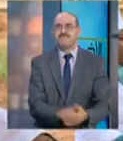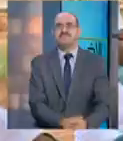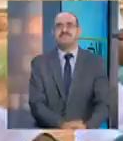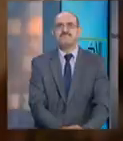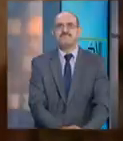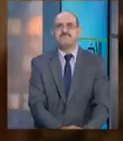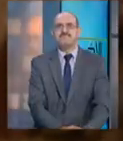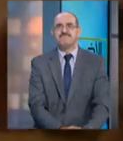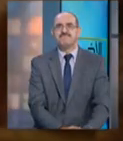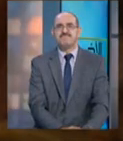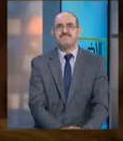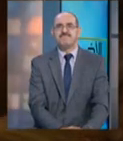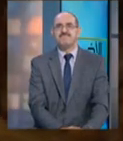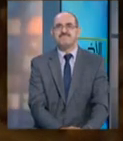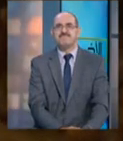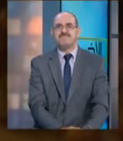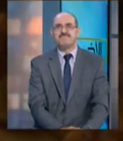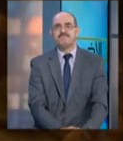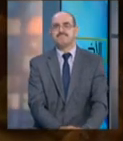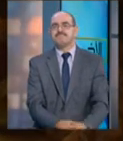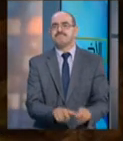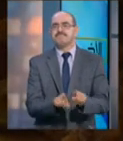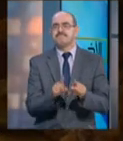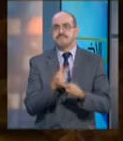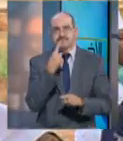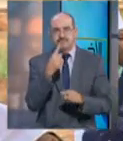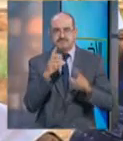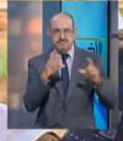de plats régionaux du sud.